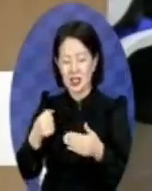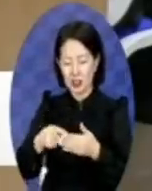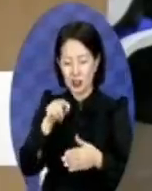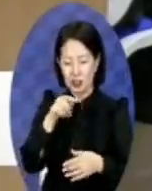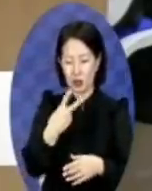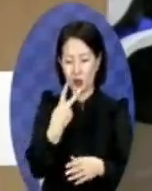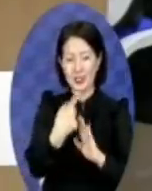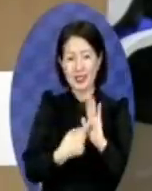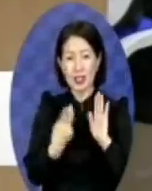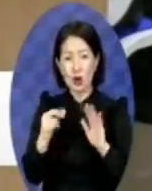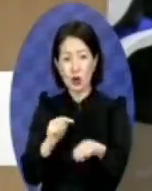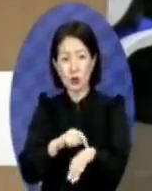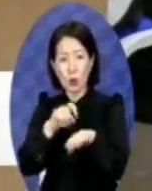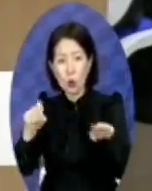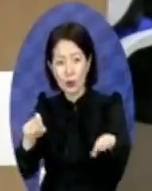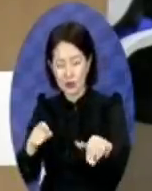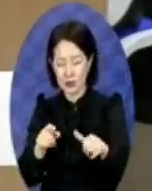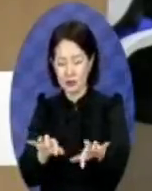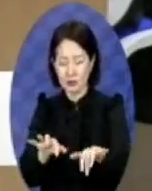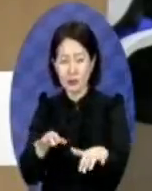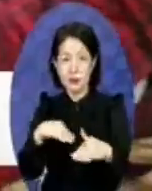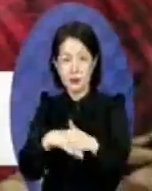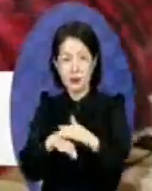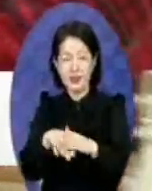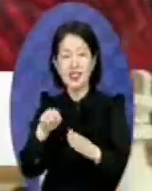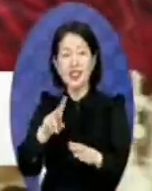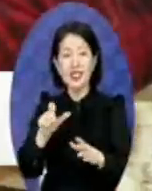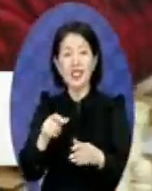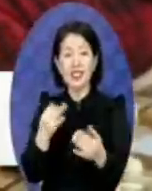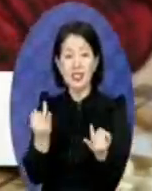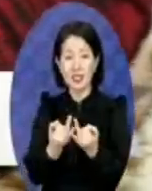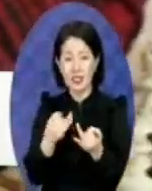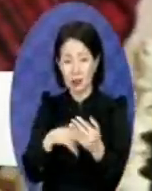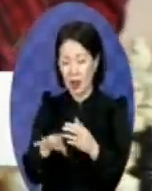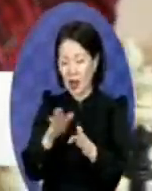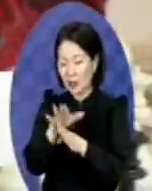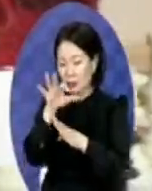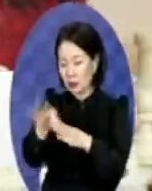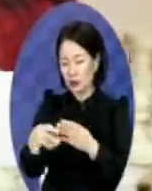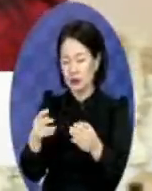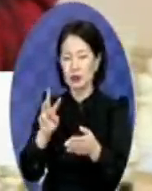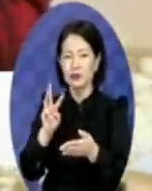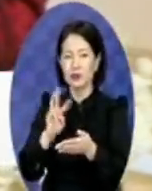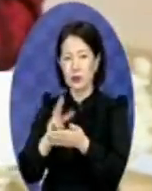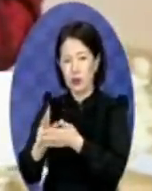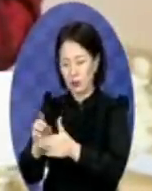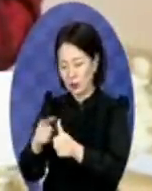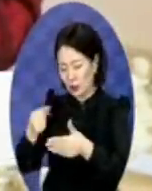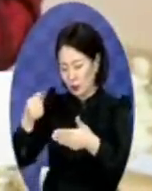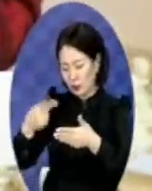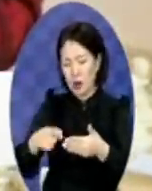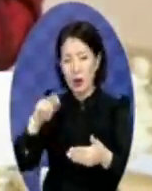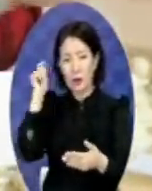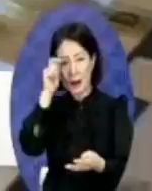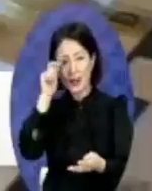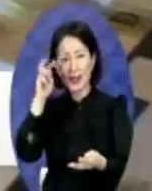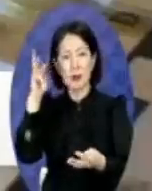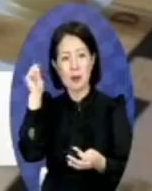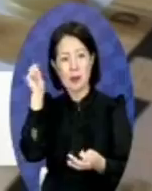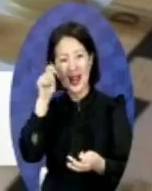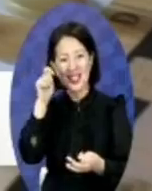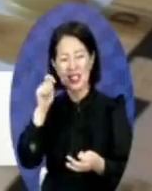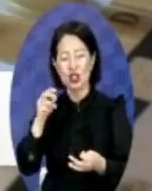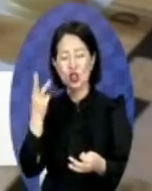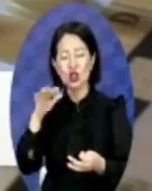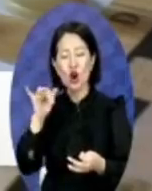сарын 21 хүртэл үргэлжилж байгаа нь тэтгэлэг хориглогчид зөвхөн албан ёсны вэбсайтаар бүртгүүлнэ, бакалавр, магистр, докторийн хөтөлбөрүүдийн хүрээнд